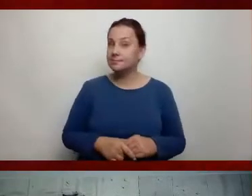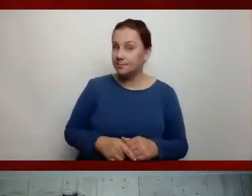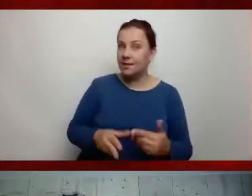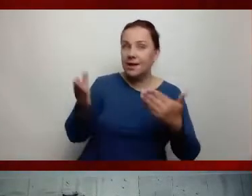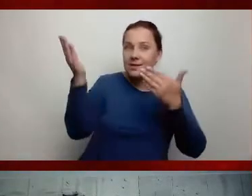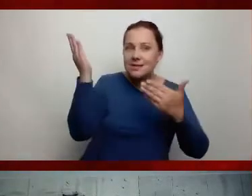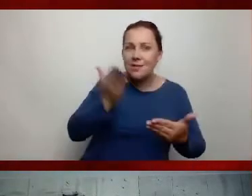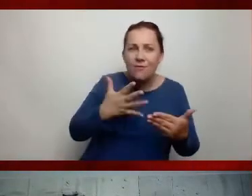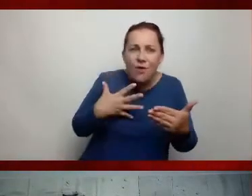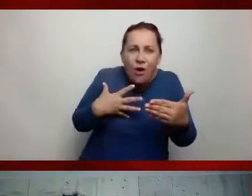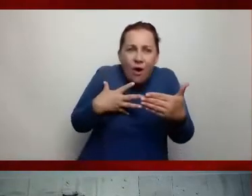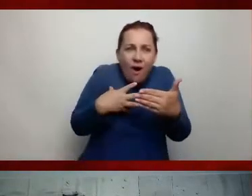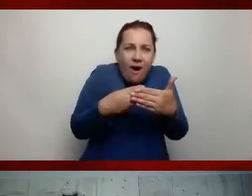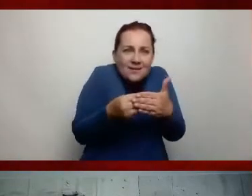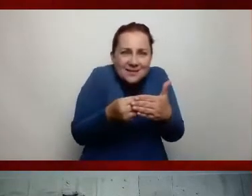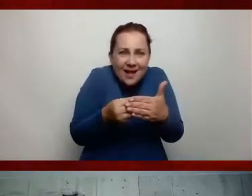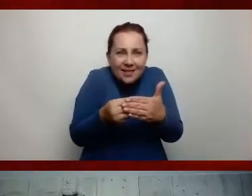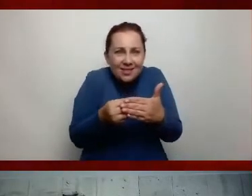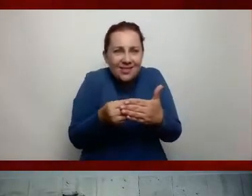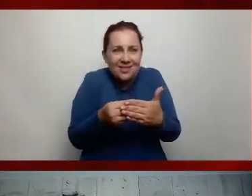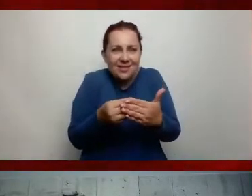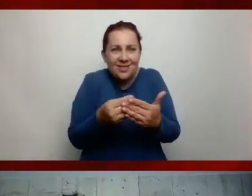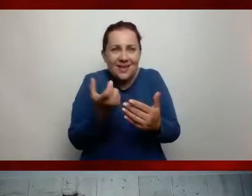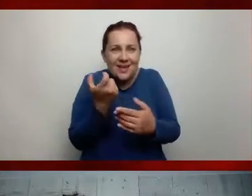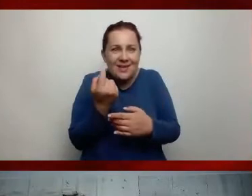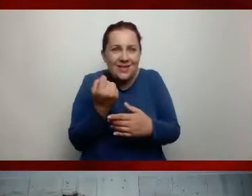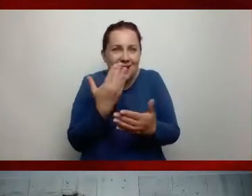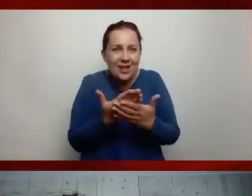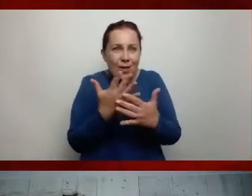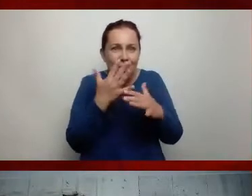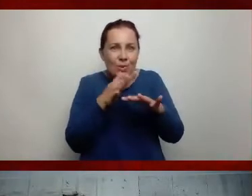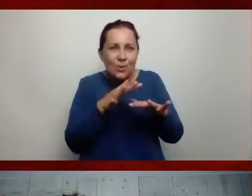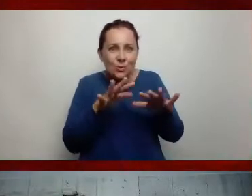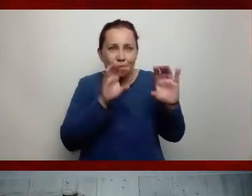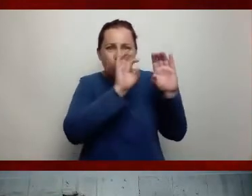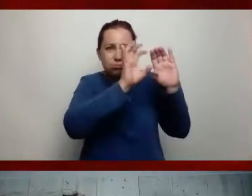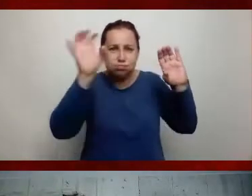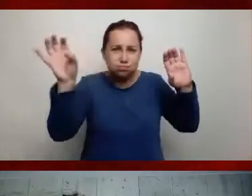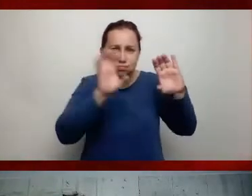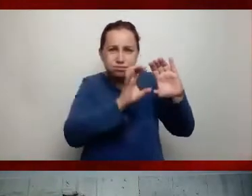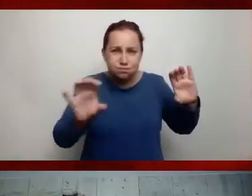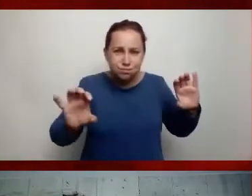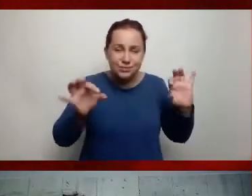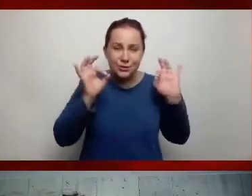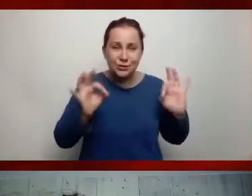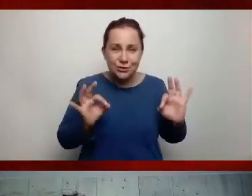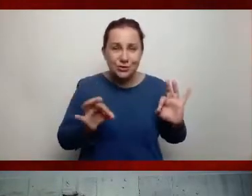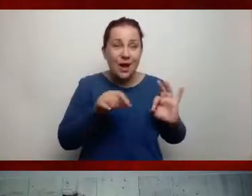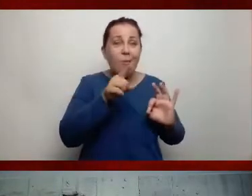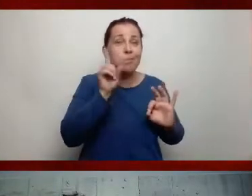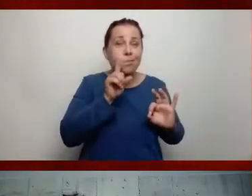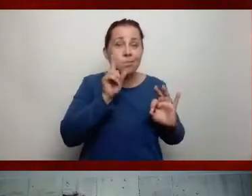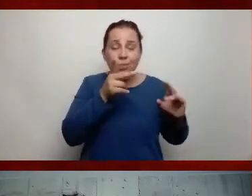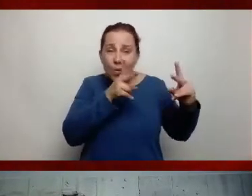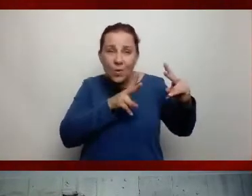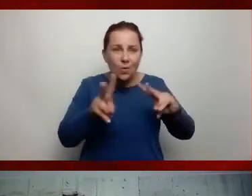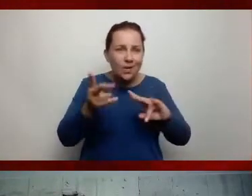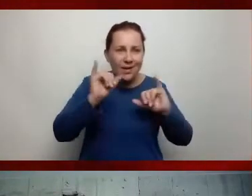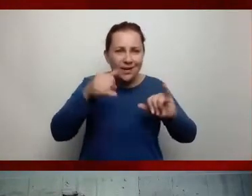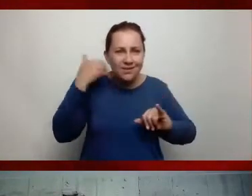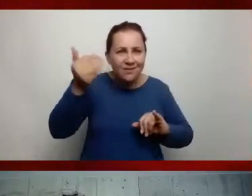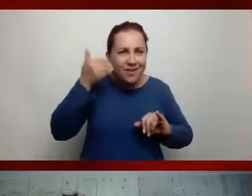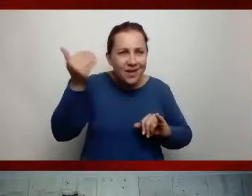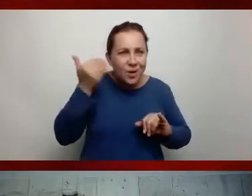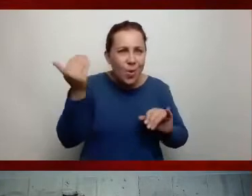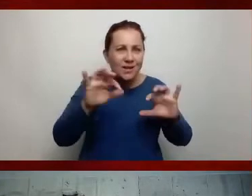dosłownie w ostatniej chwili, z tego co wiem, stąd też tyle okienek jest na ekranie. Uczestniczy pan w jakichś wykładach, w jakimś